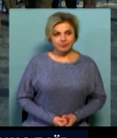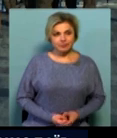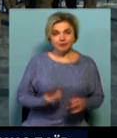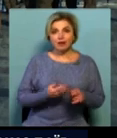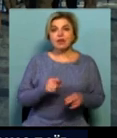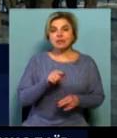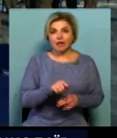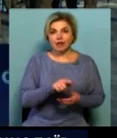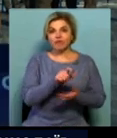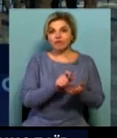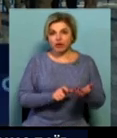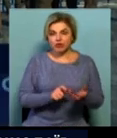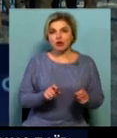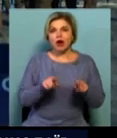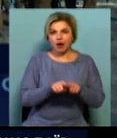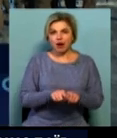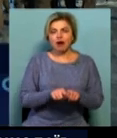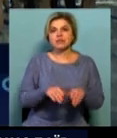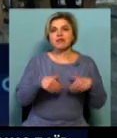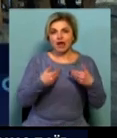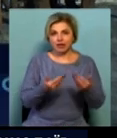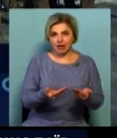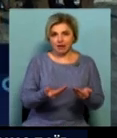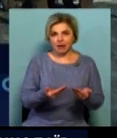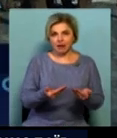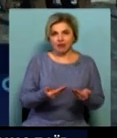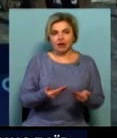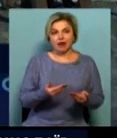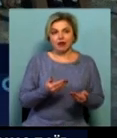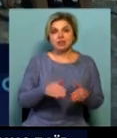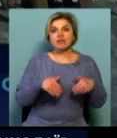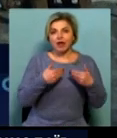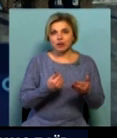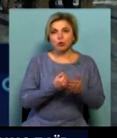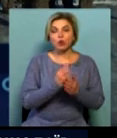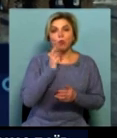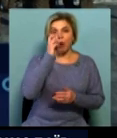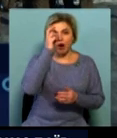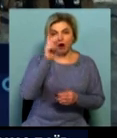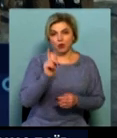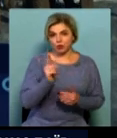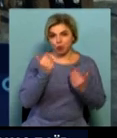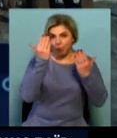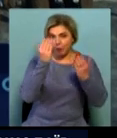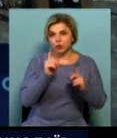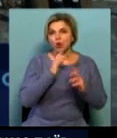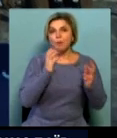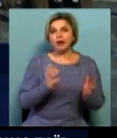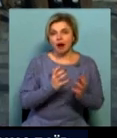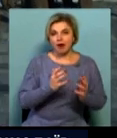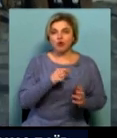Це вірш як звернення, також звернення до Бога, щоб він оберігав